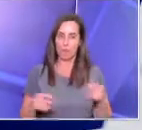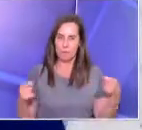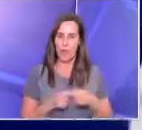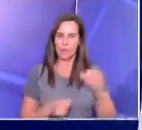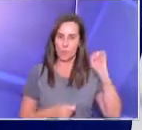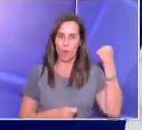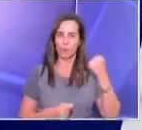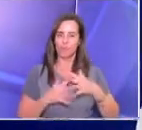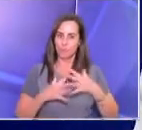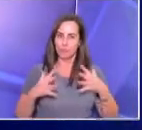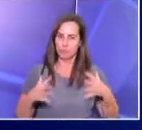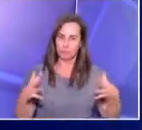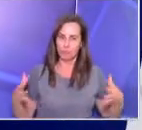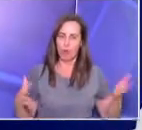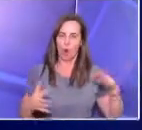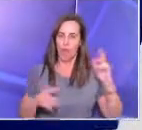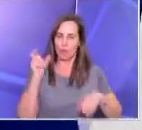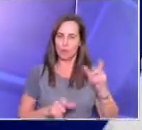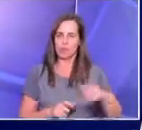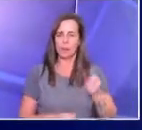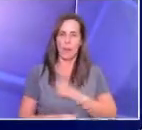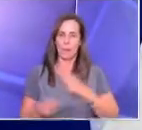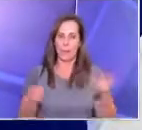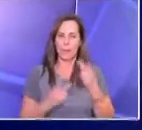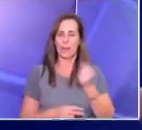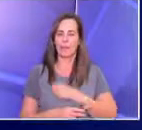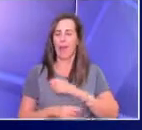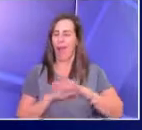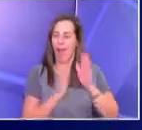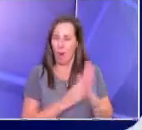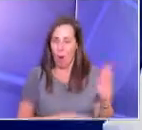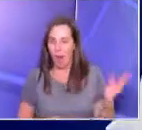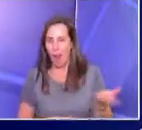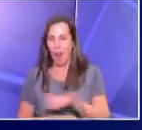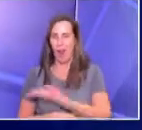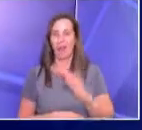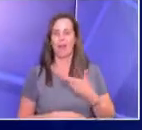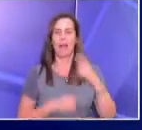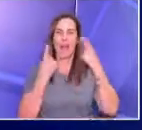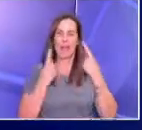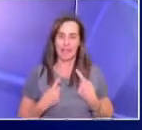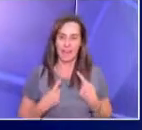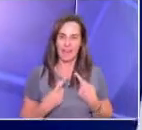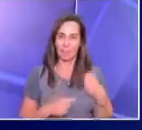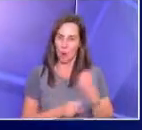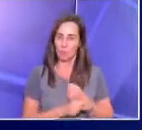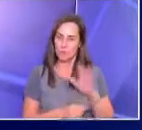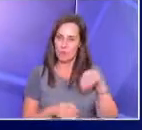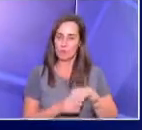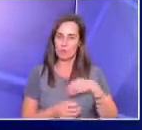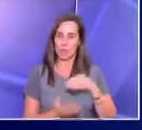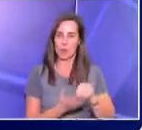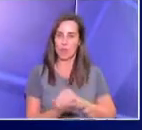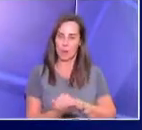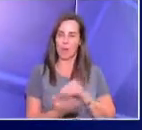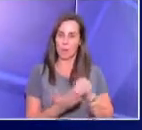ציונית, והיא הלכה והתרחבה לעוד ועוד קהלים, מסורתיים, דתיים לאומיים על כל הקשת, חרדים עובדים שנמצאים אצלנו